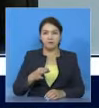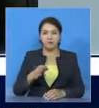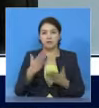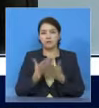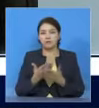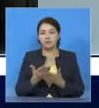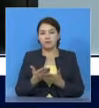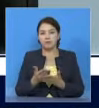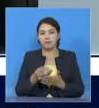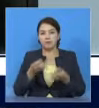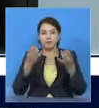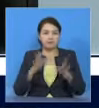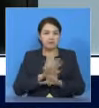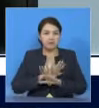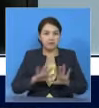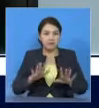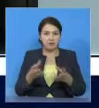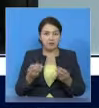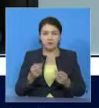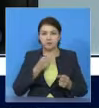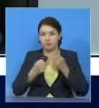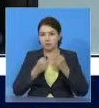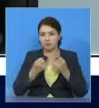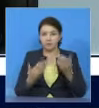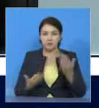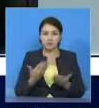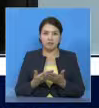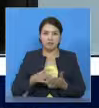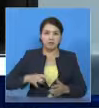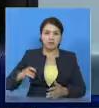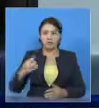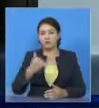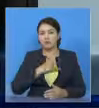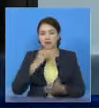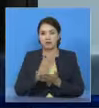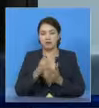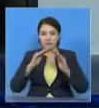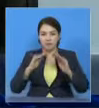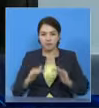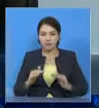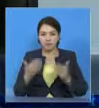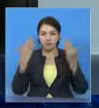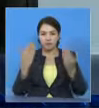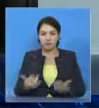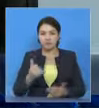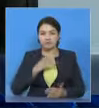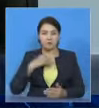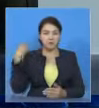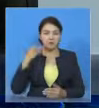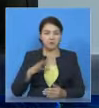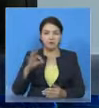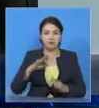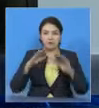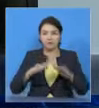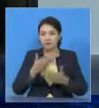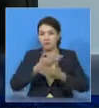ситуация у нас сегодня непростая, еще напряженная. Если в ряде регионов у нас есть уже постепенное снижение, сегодня у нас в Актюбинской области снижения